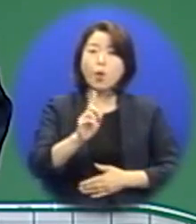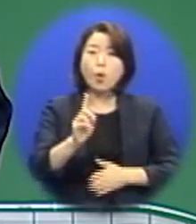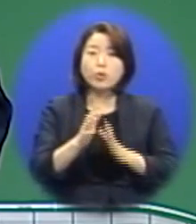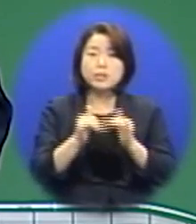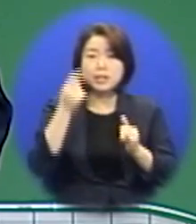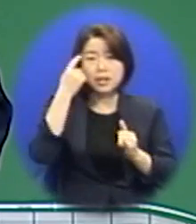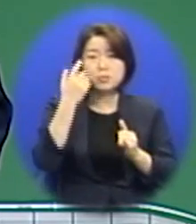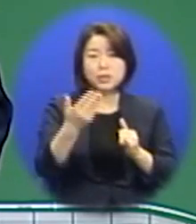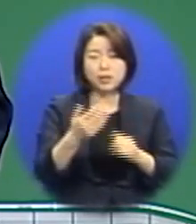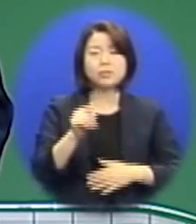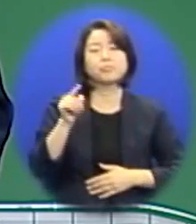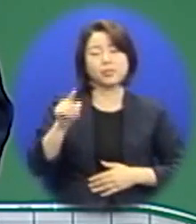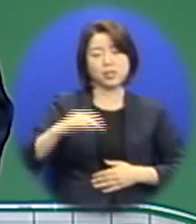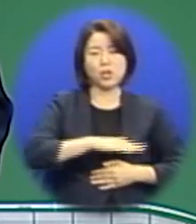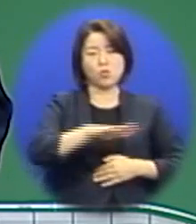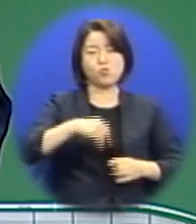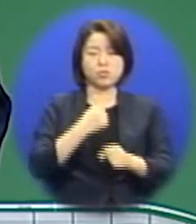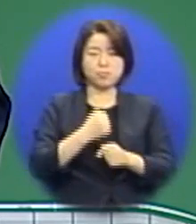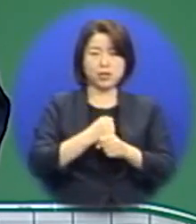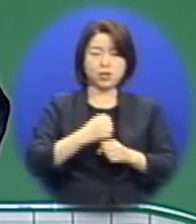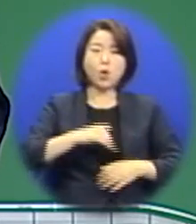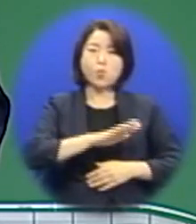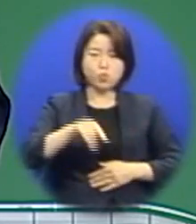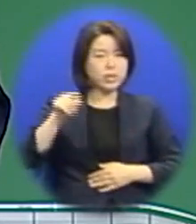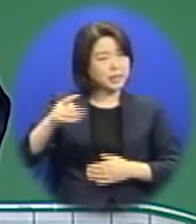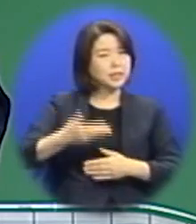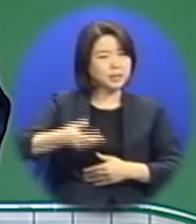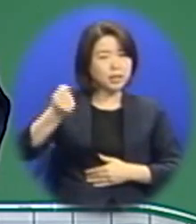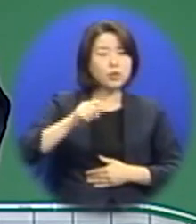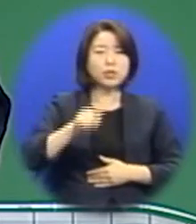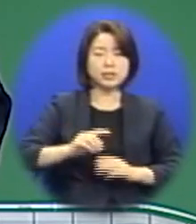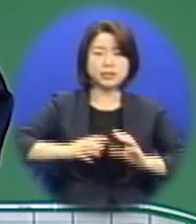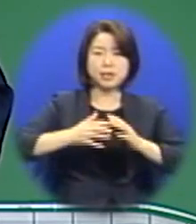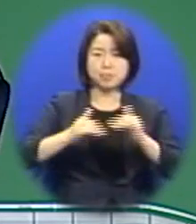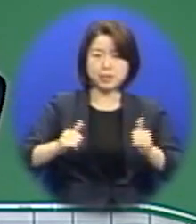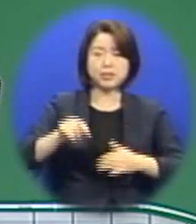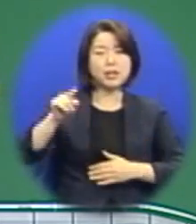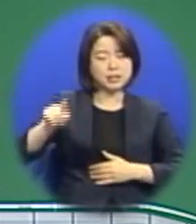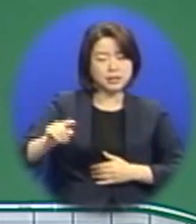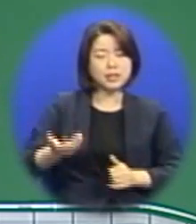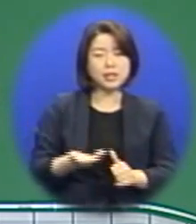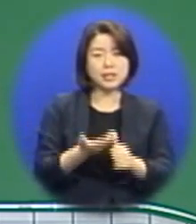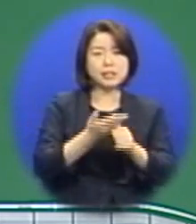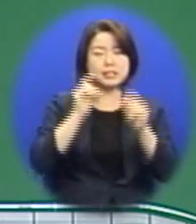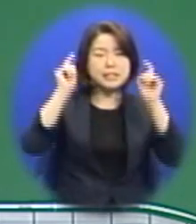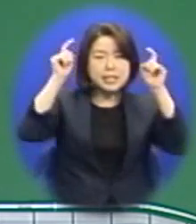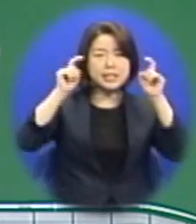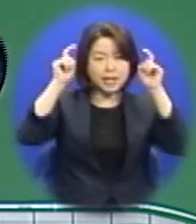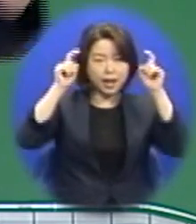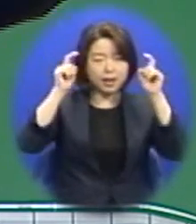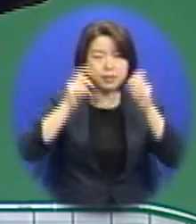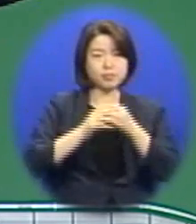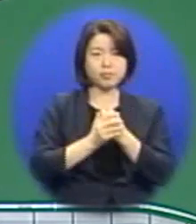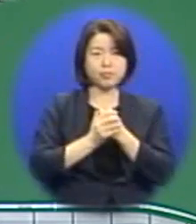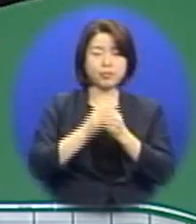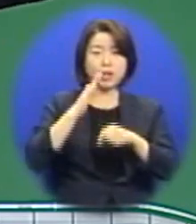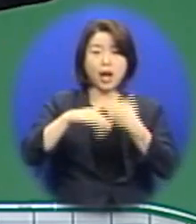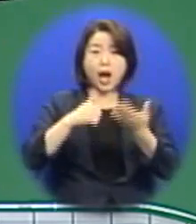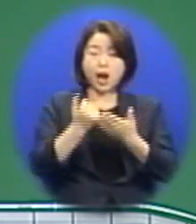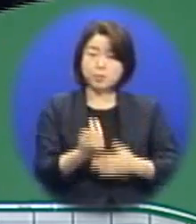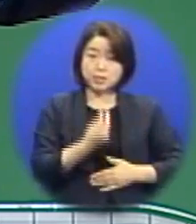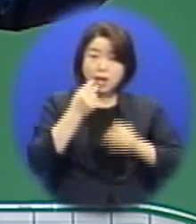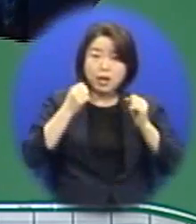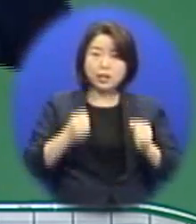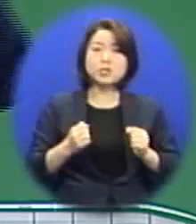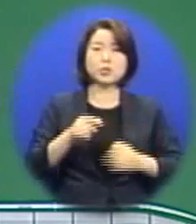우리를 지으셨으니 우리는 그의 것이요 그의 백성이요 그가 기르시는 양이다. 하나님이 살아계시고